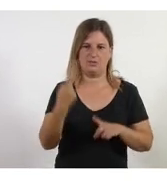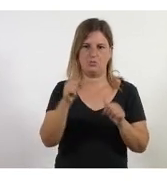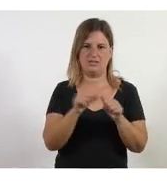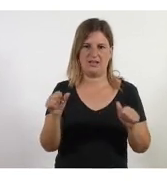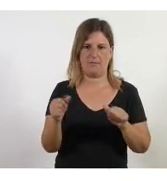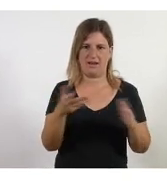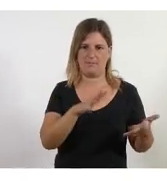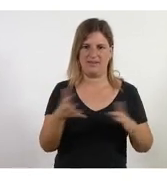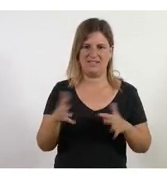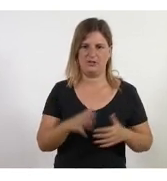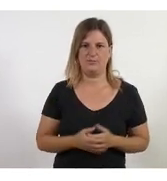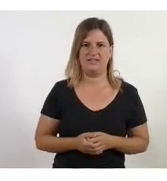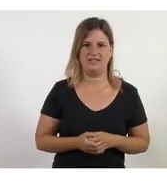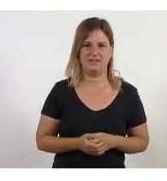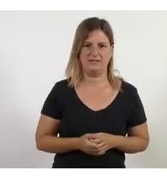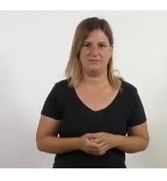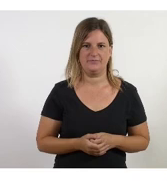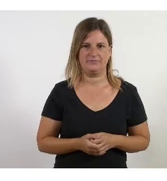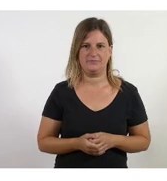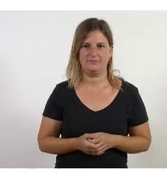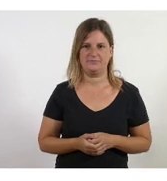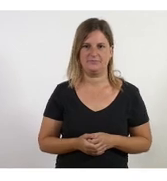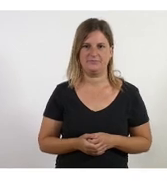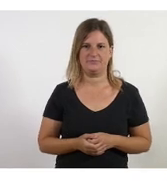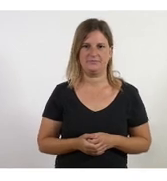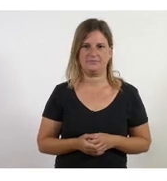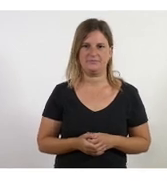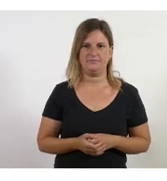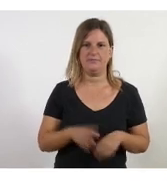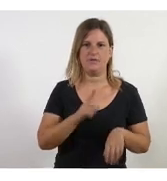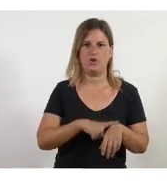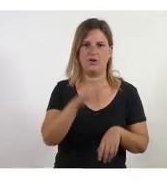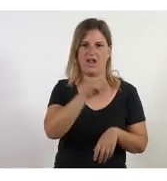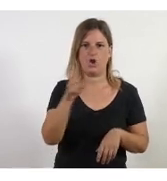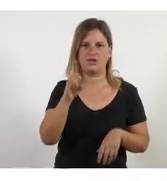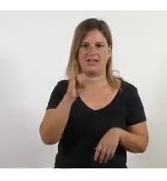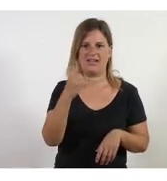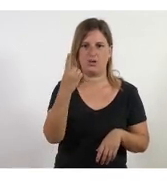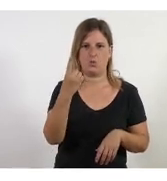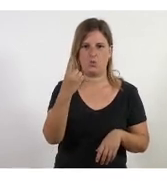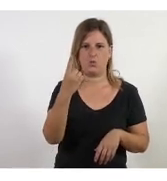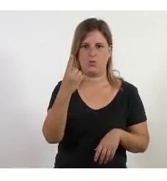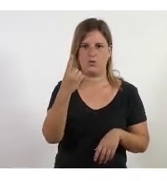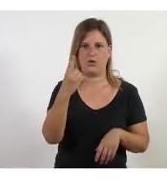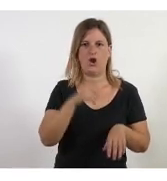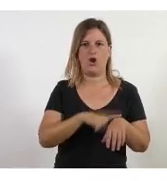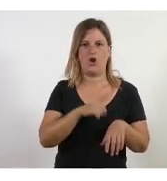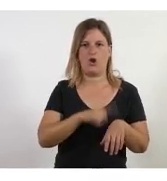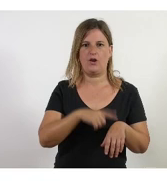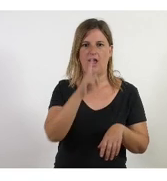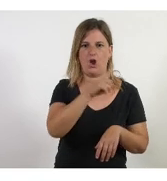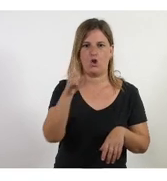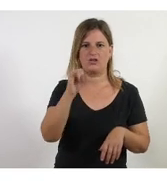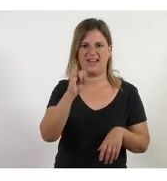massa hora amunt o hora avall. Sí? Són les 11 i un minut, ens retrobem a les 11 i 5